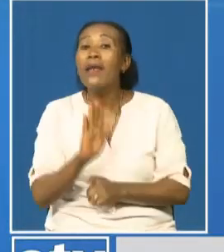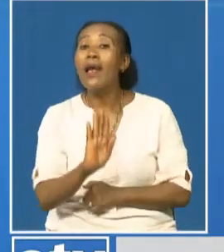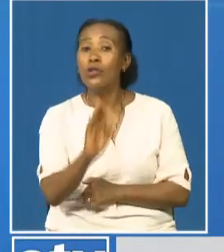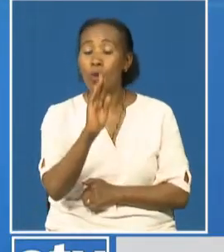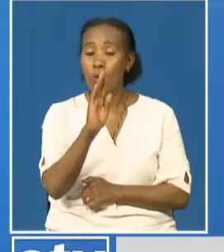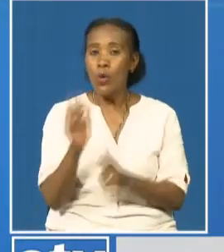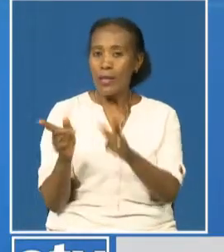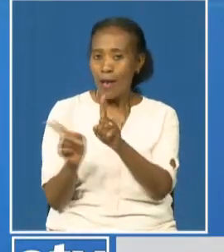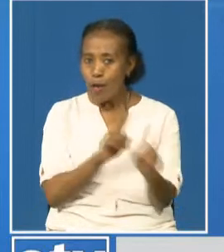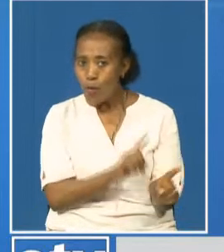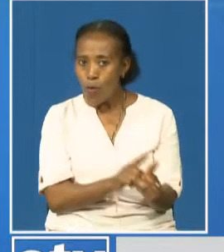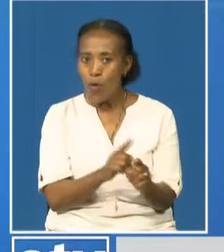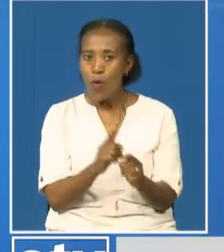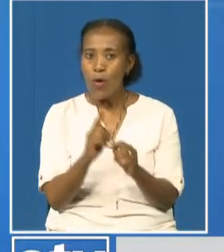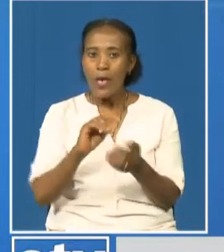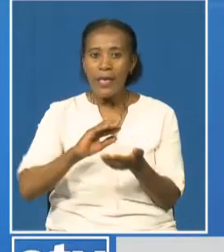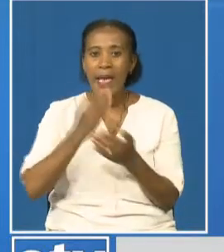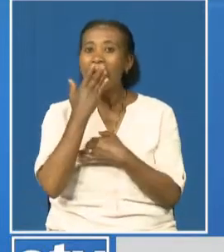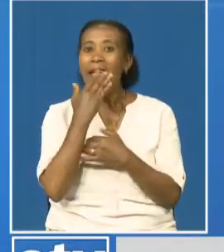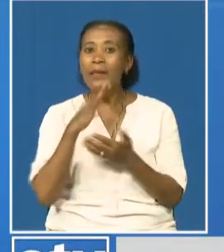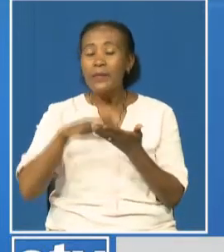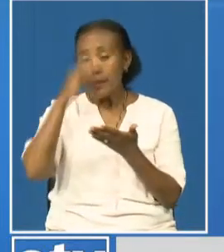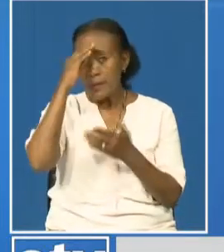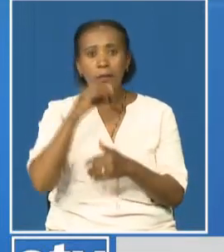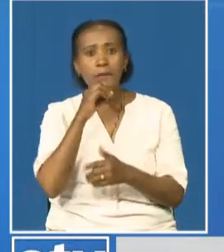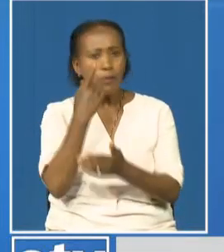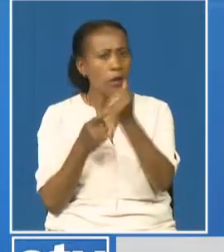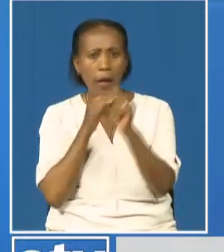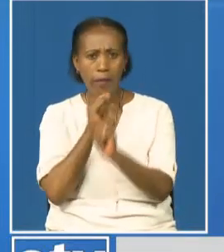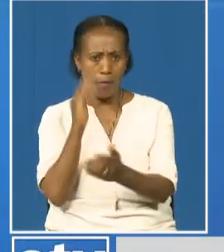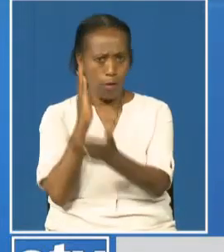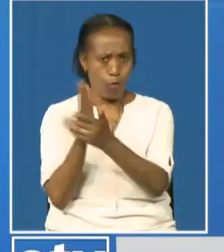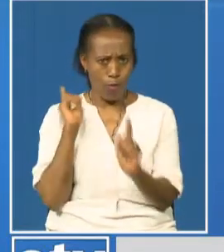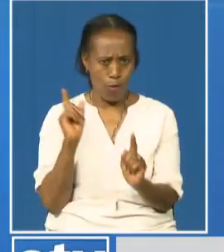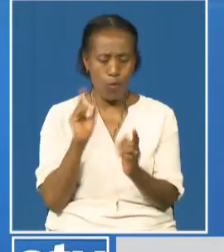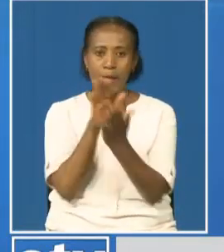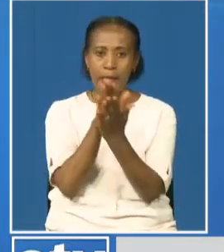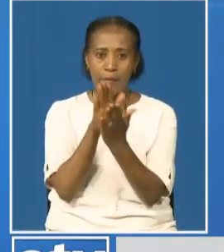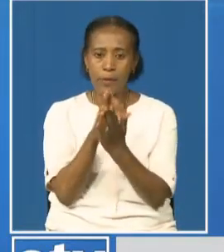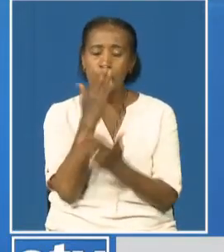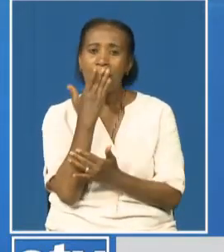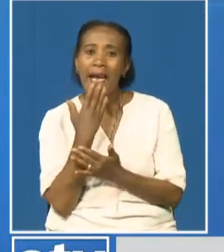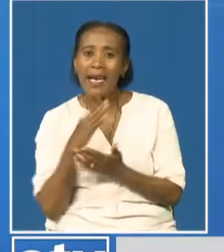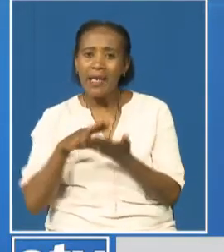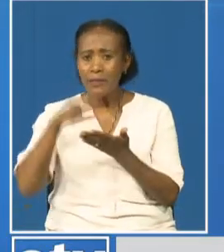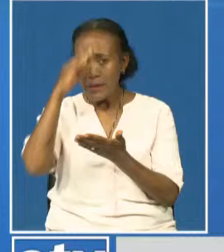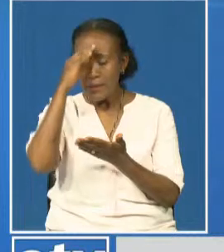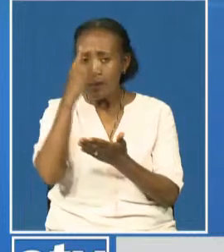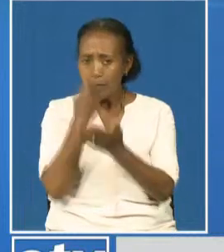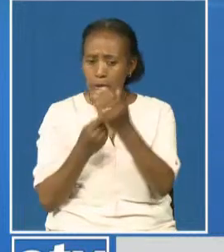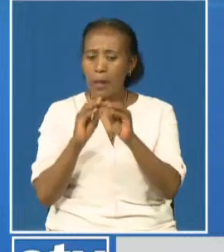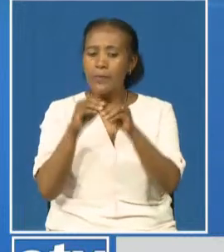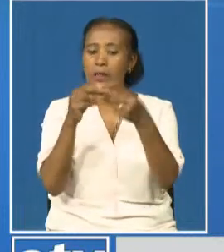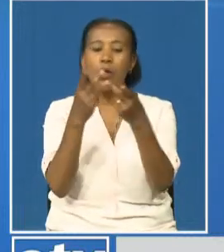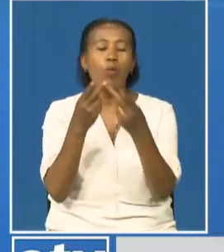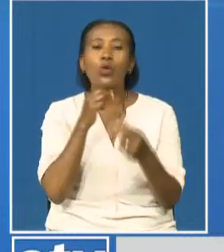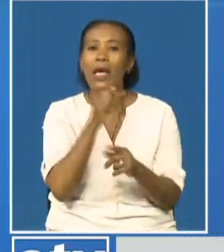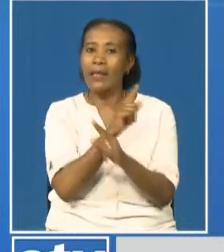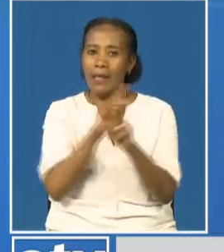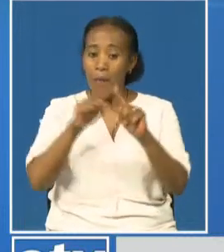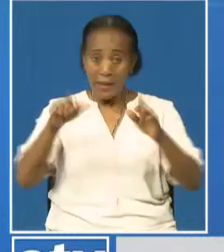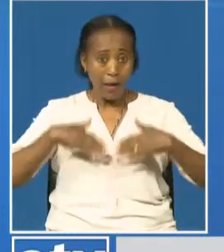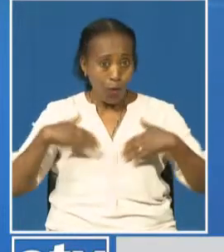ደግሞ የቀለም ትምህርት ብቻ አይደለም የቀረባቸው። እንግዲህ ትምህርት ቤቶች የቀለም ትምህርት ብቻ የሚሰጥባቸው ቦታዎች አይደሉም።